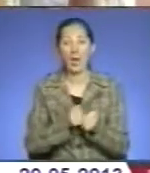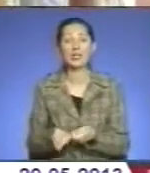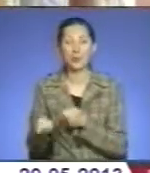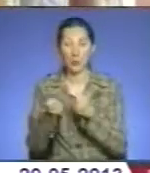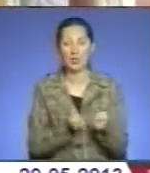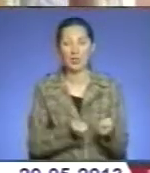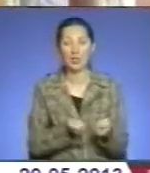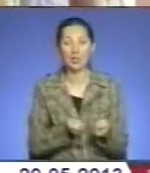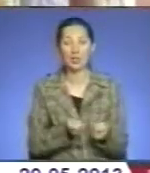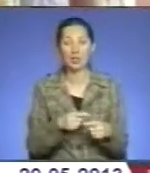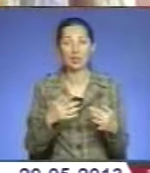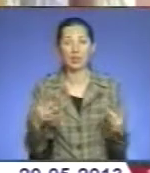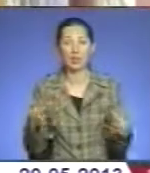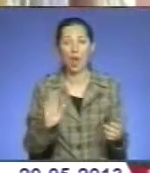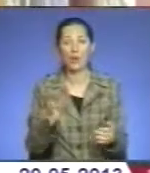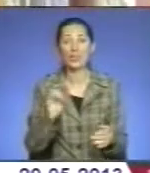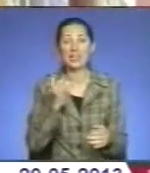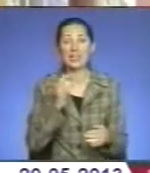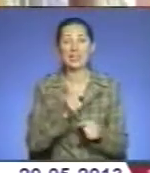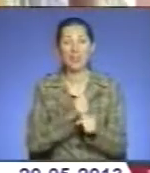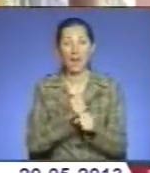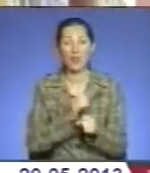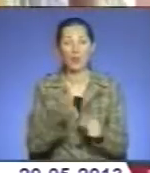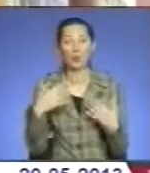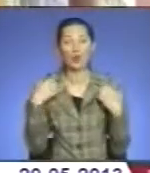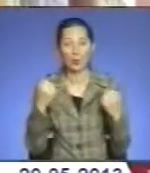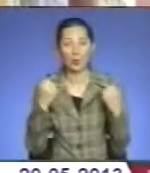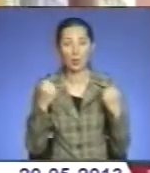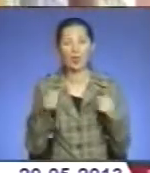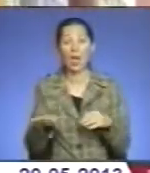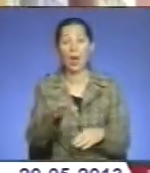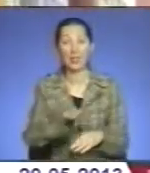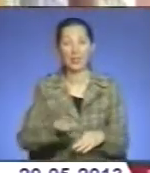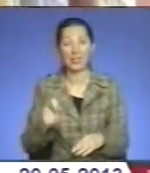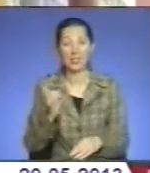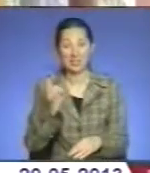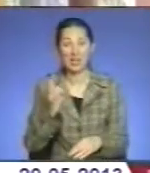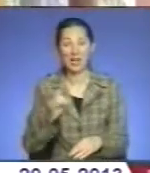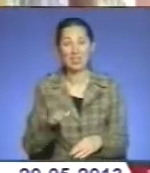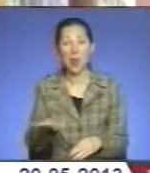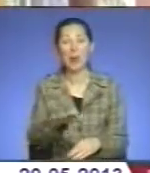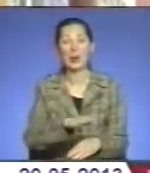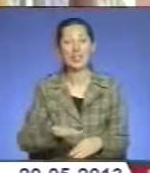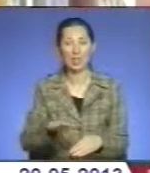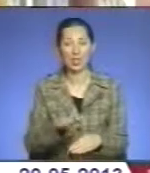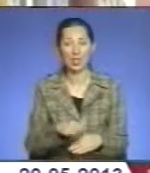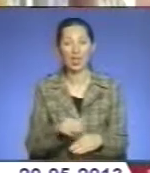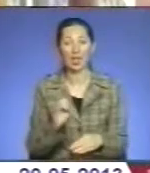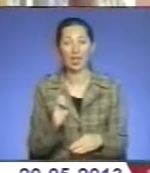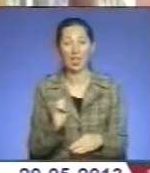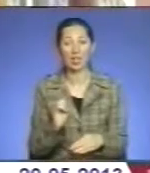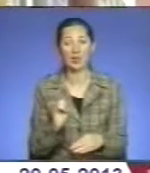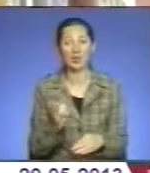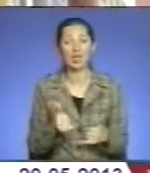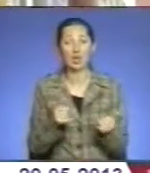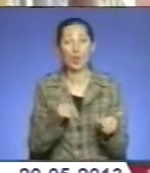далі. Тут буде дитяче кафе, тут будуть спортивні майданчики, дитячі майданчики, і для того,